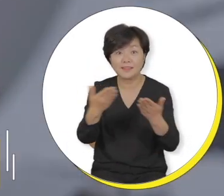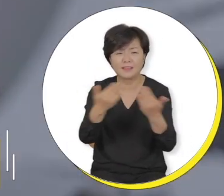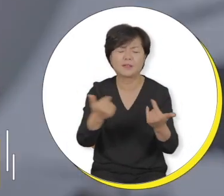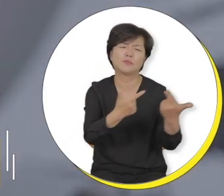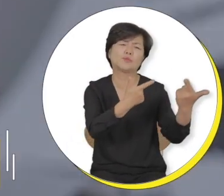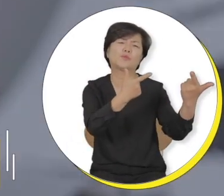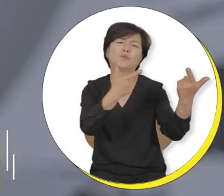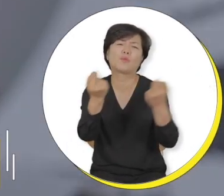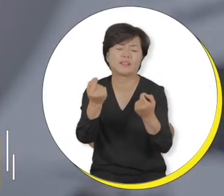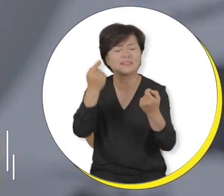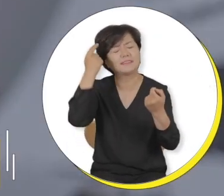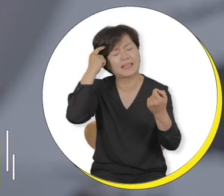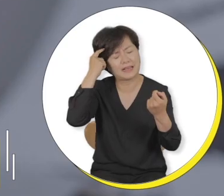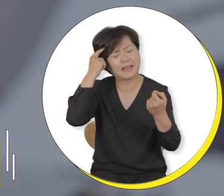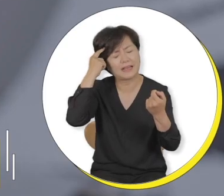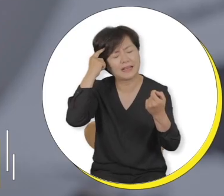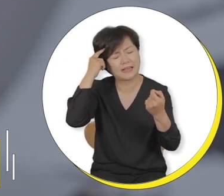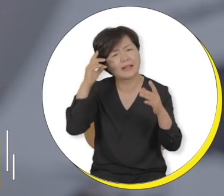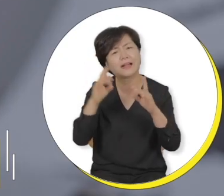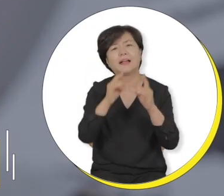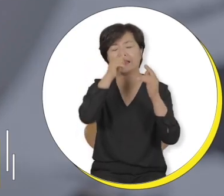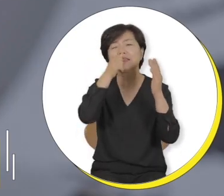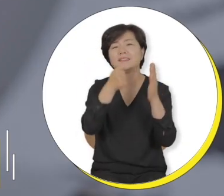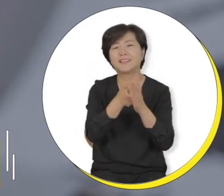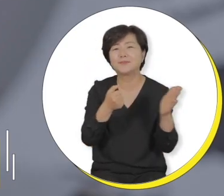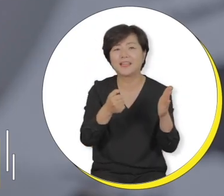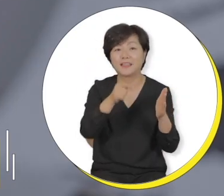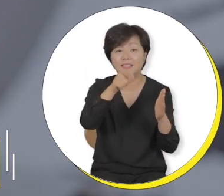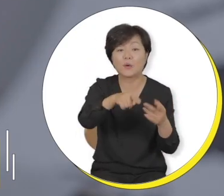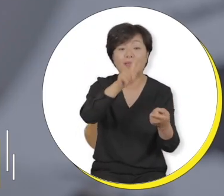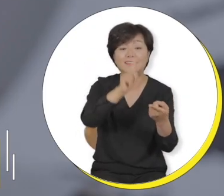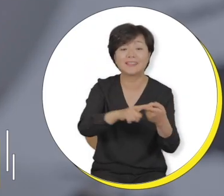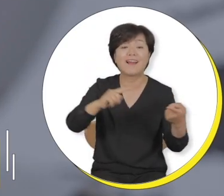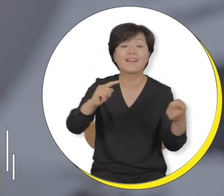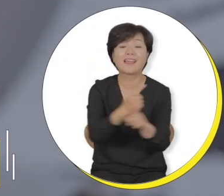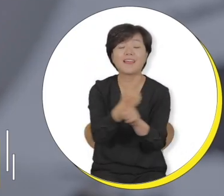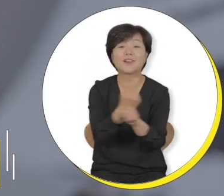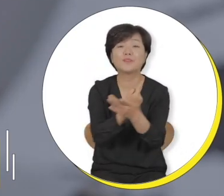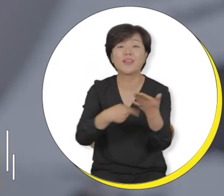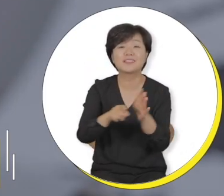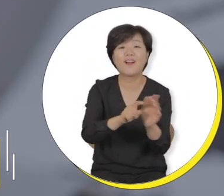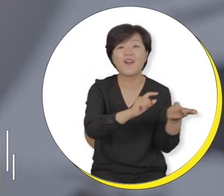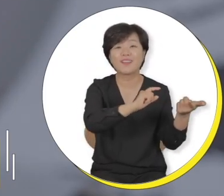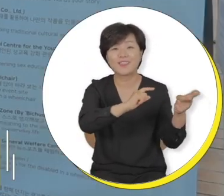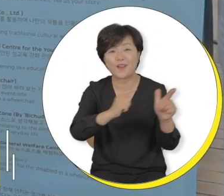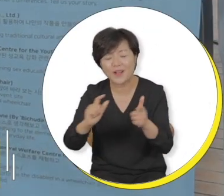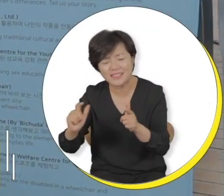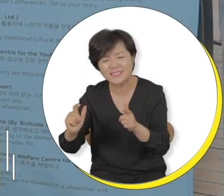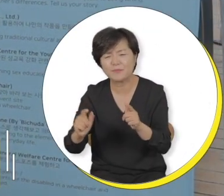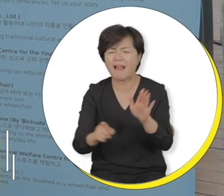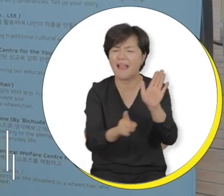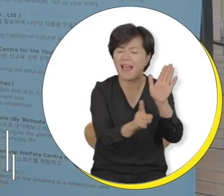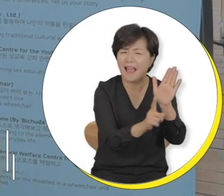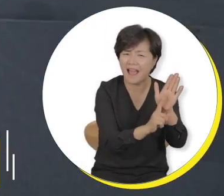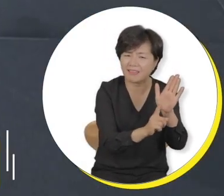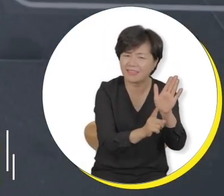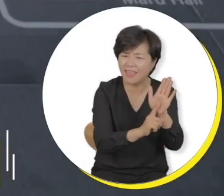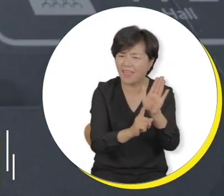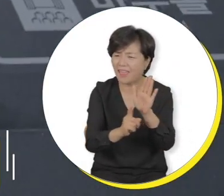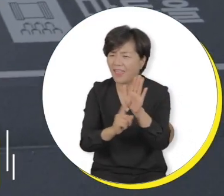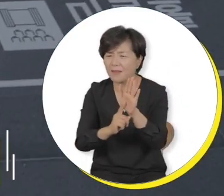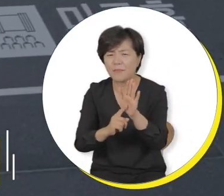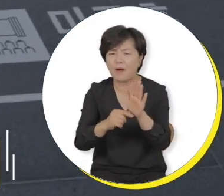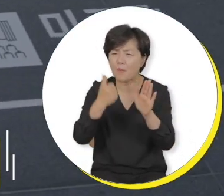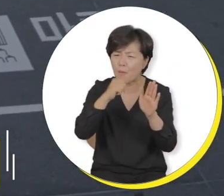계시는 선생님들도 충분히 이 점을 인지하고 있으셔서 조금 이 부분을 개선하고자 다양하게 알림판이나